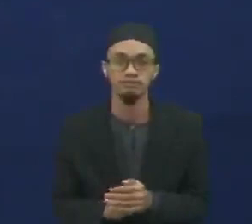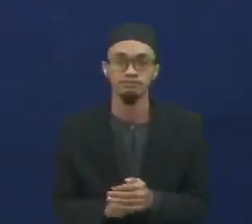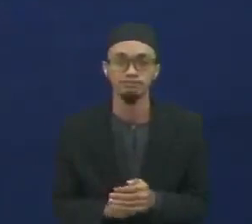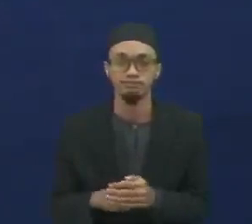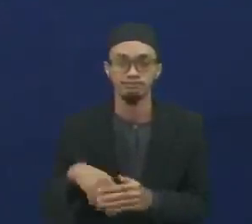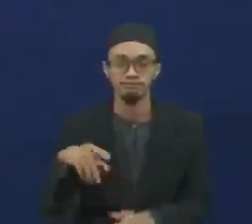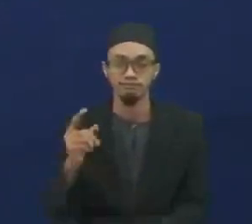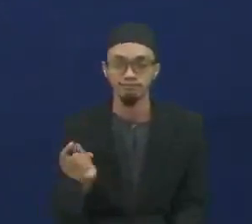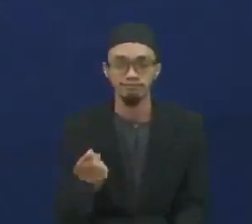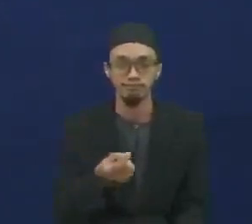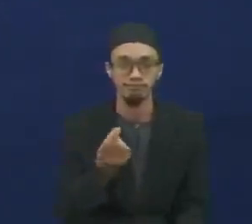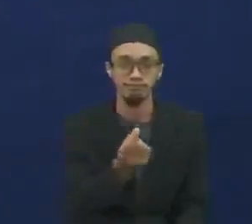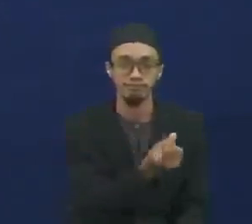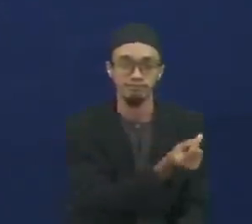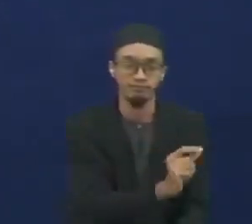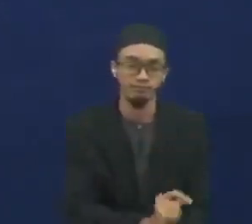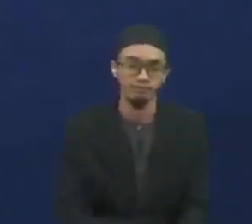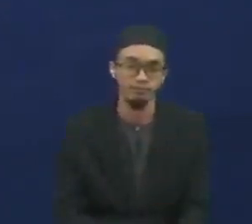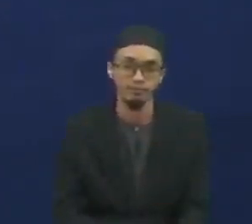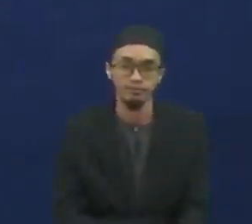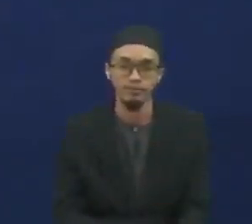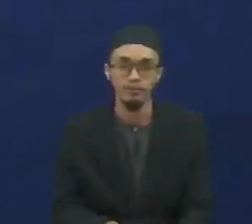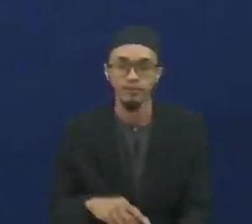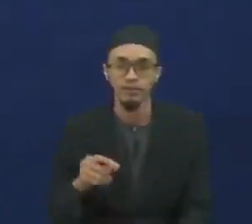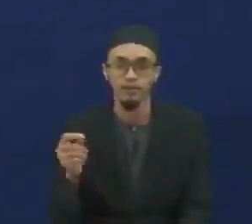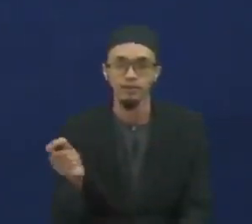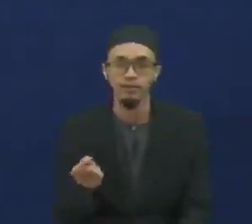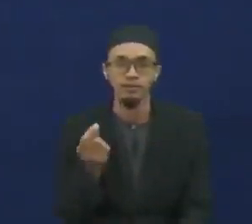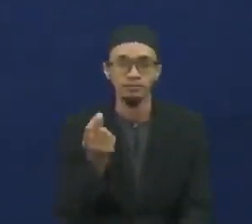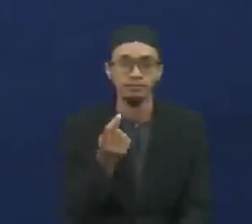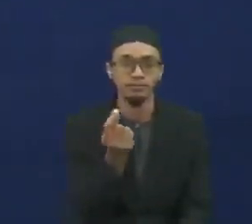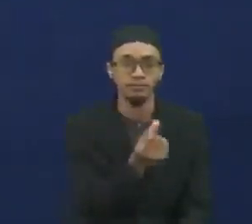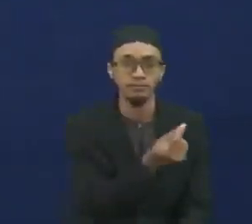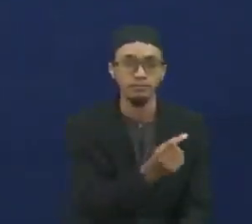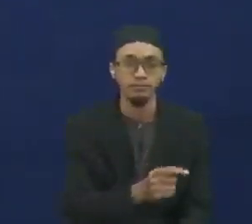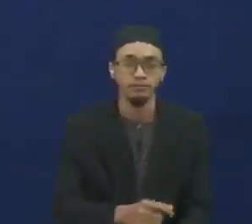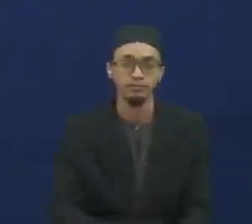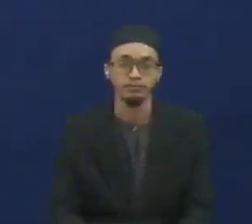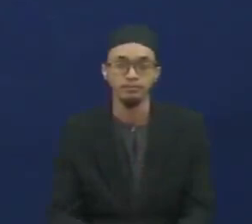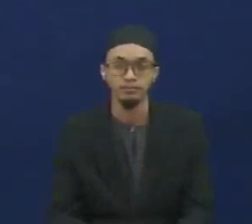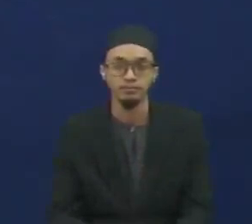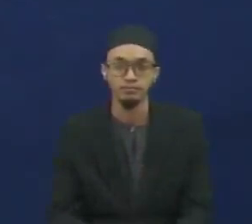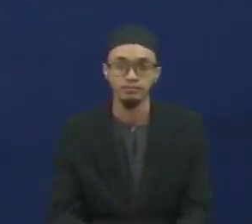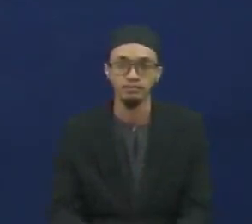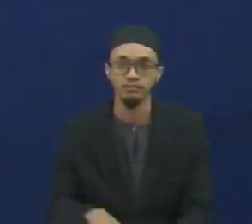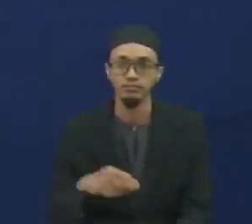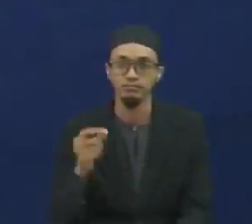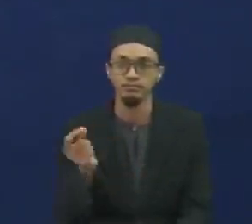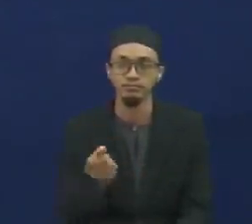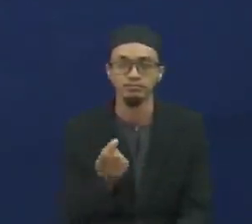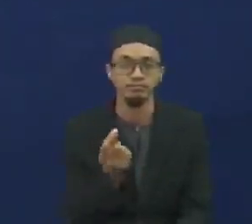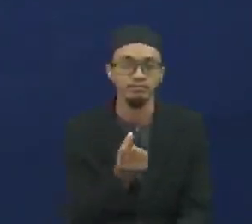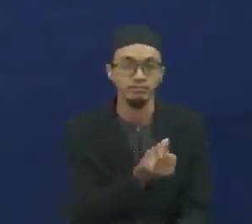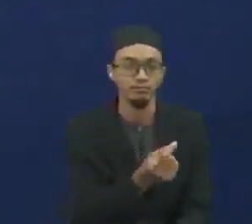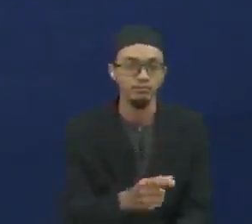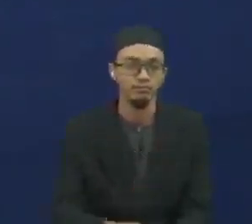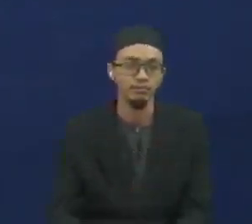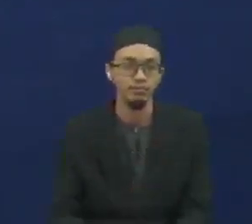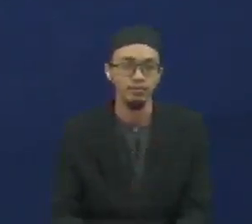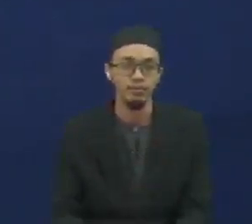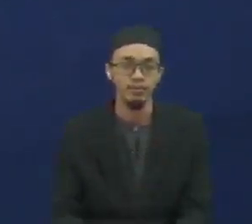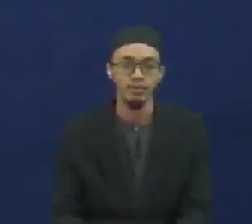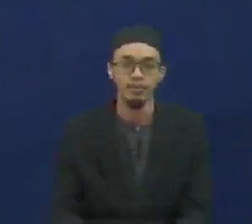ma tad'una min dunillah in aradani Allahu bidurrin hal hunna kashifatu durrihi aw